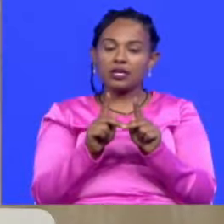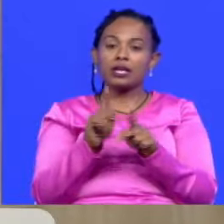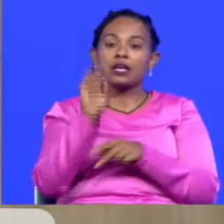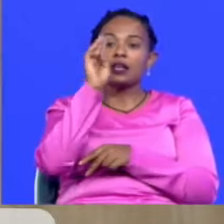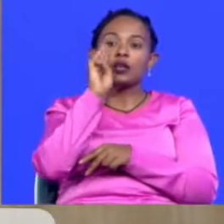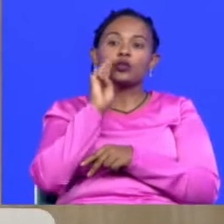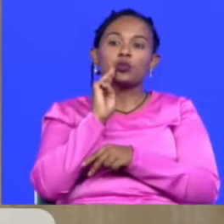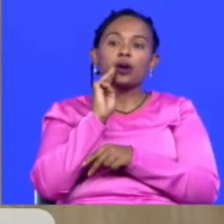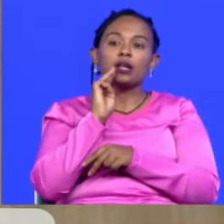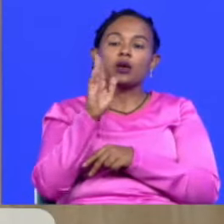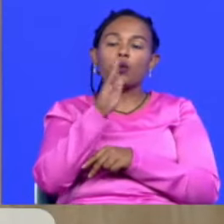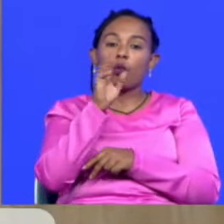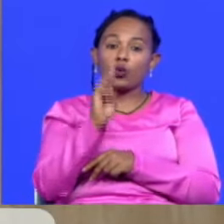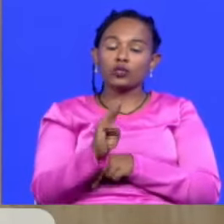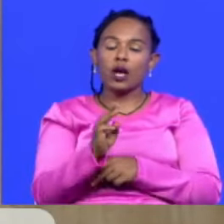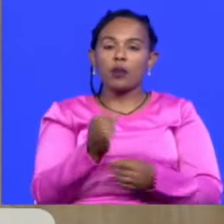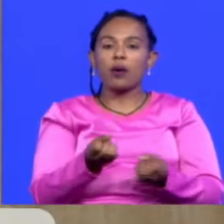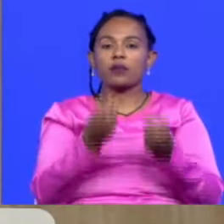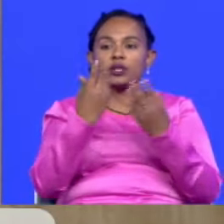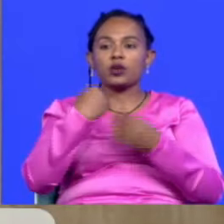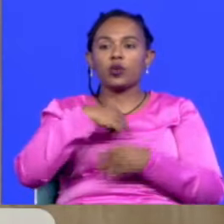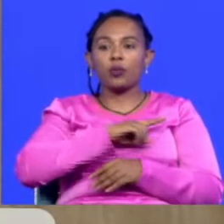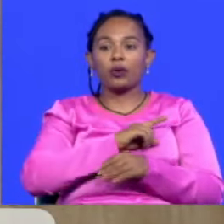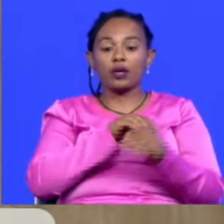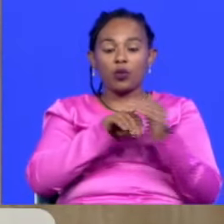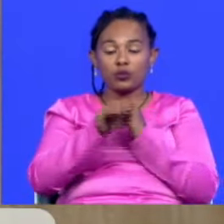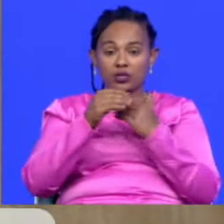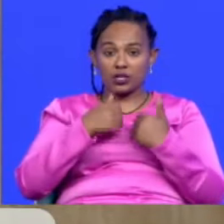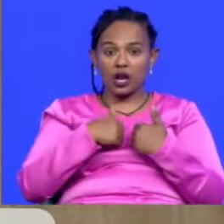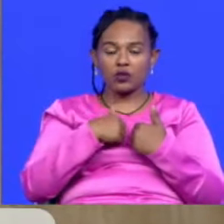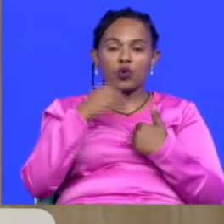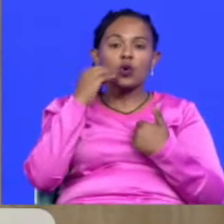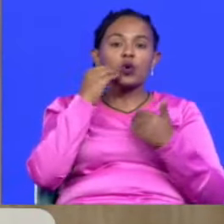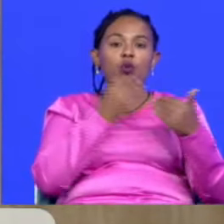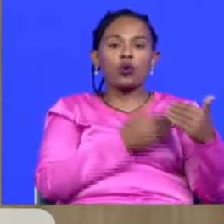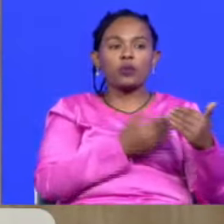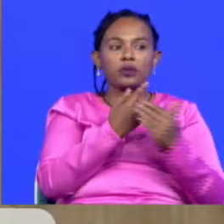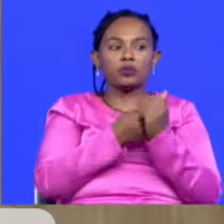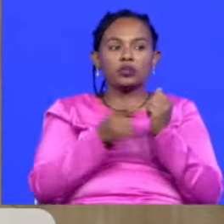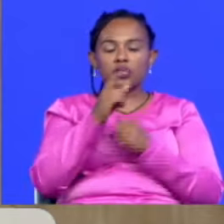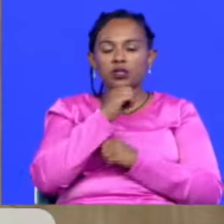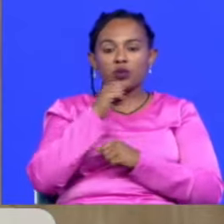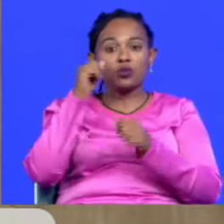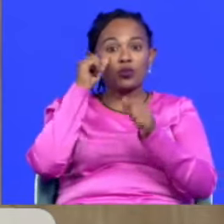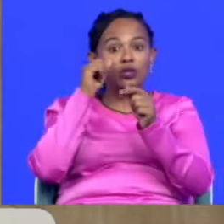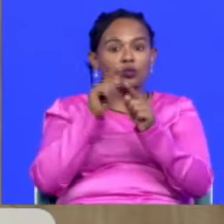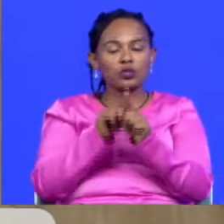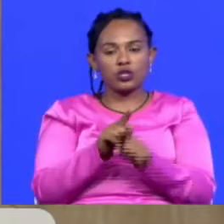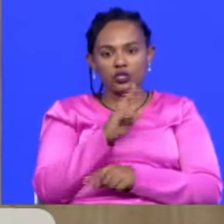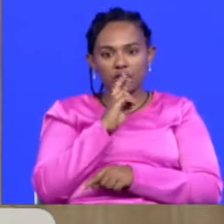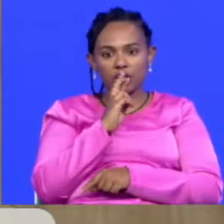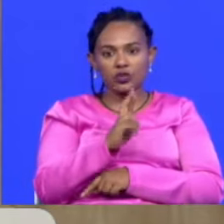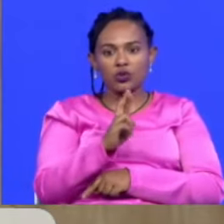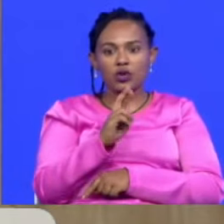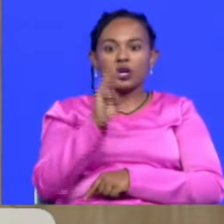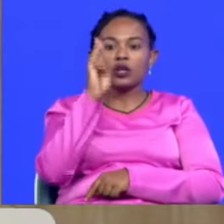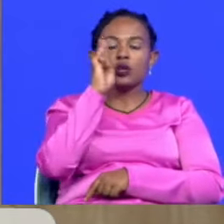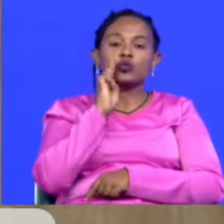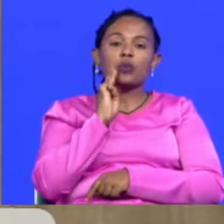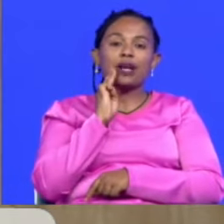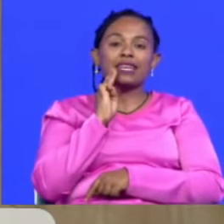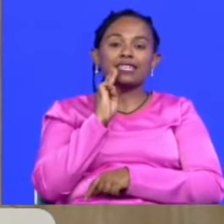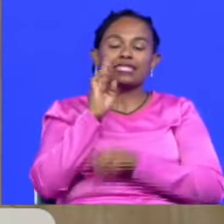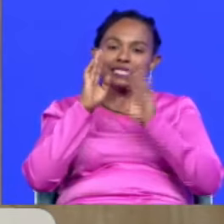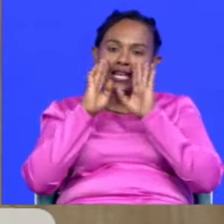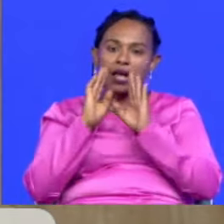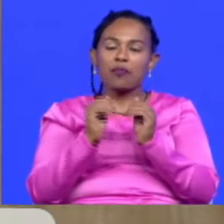የሶማሌ ጎሳዎች በአብዛኛው በእኛው ስላሉ ጎረቤት ብቻ ሳይሆን ወንድሞቻችን ናቸው። ለሶማሌ ሰላም ሞተናል፣